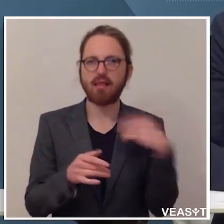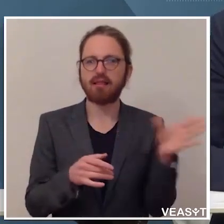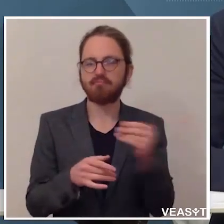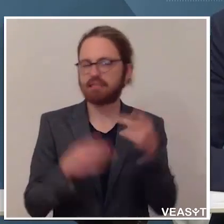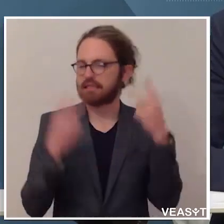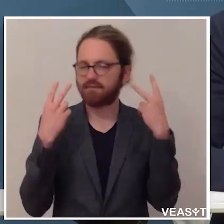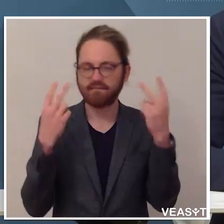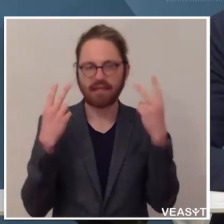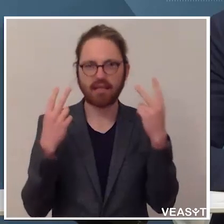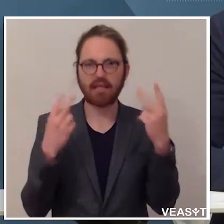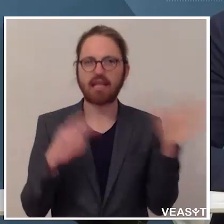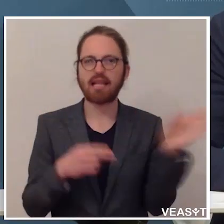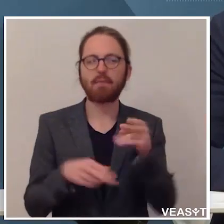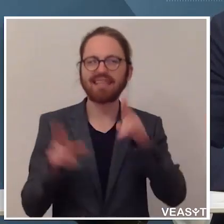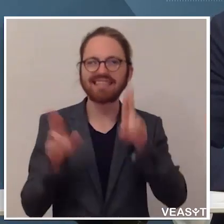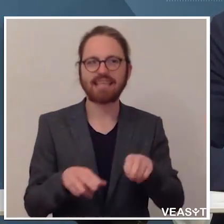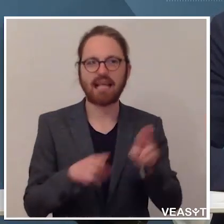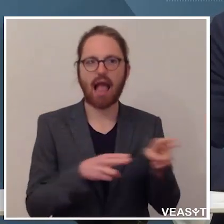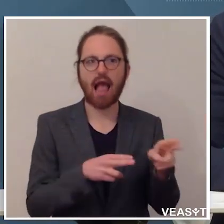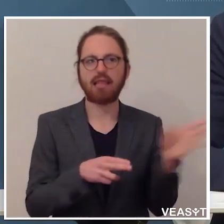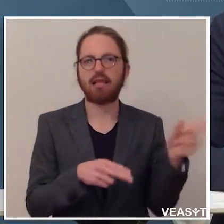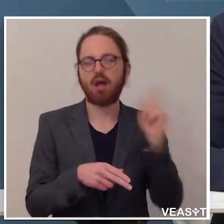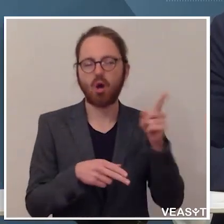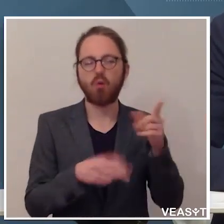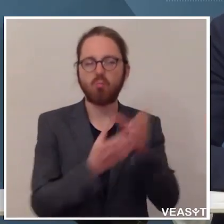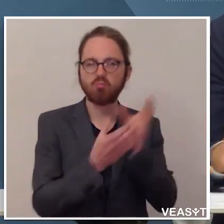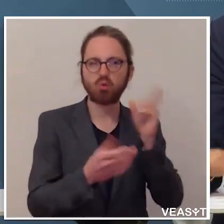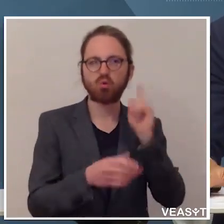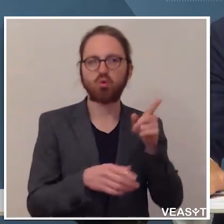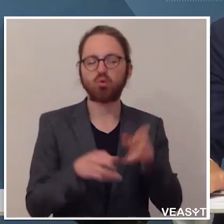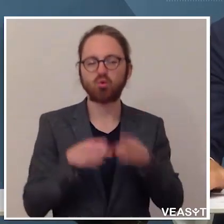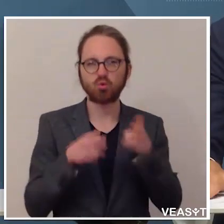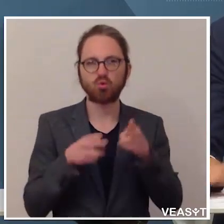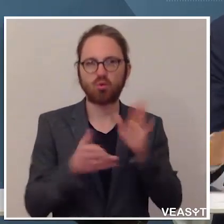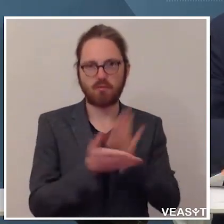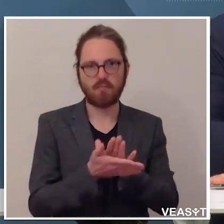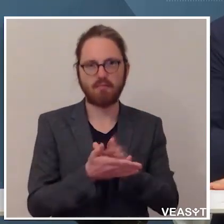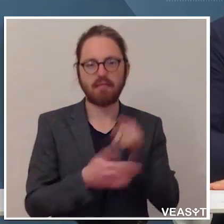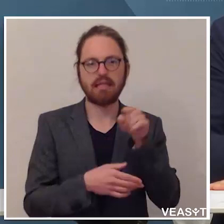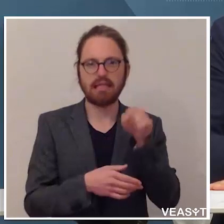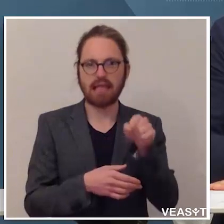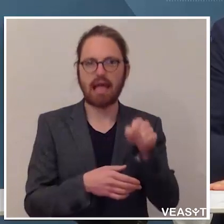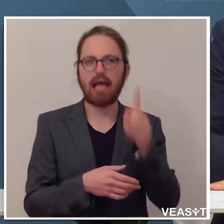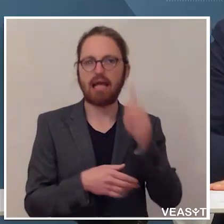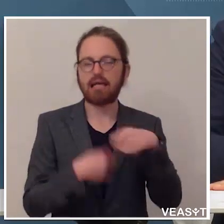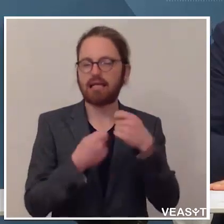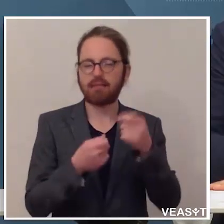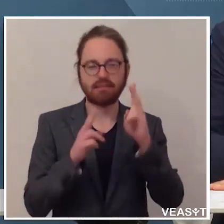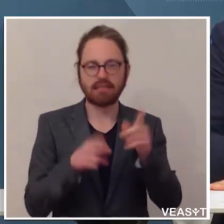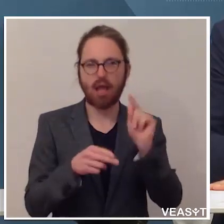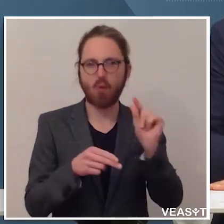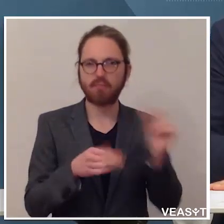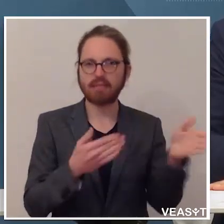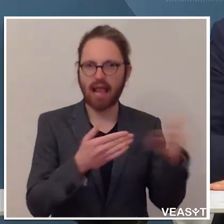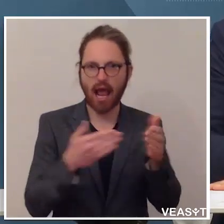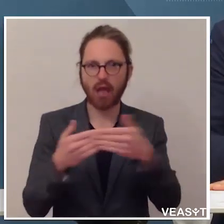die Sicherheit auch auf den Bussen und Zügen gewährleisten können. Dafür wird es Einschränkungen geben. Es